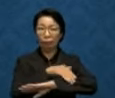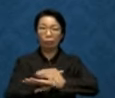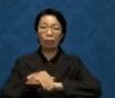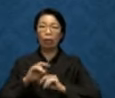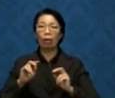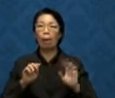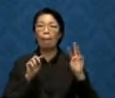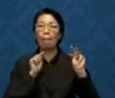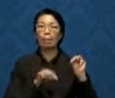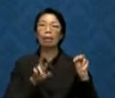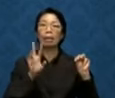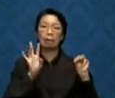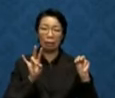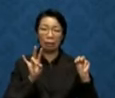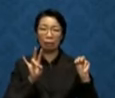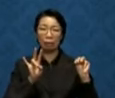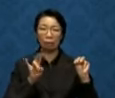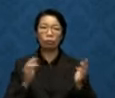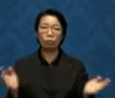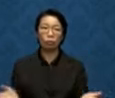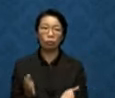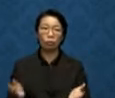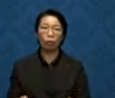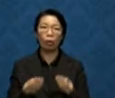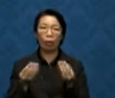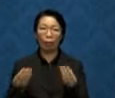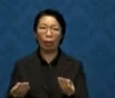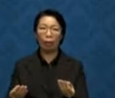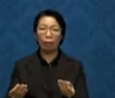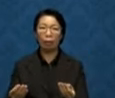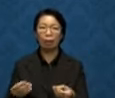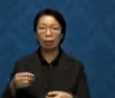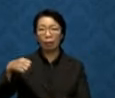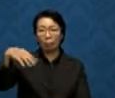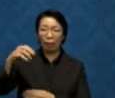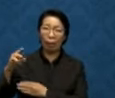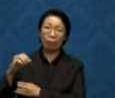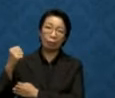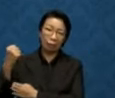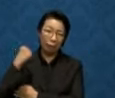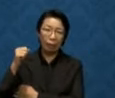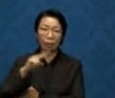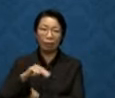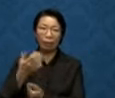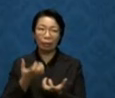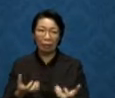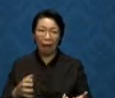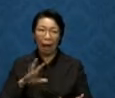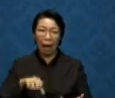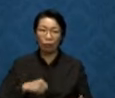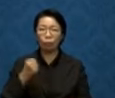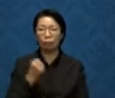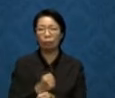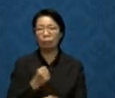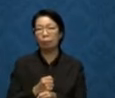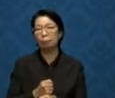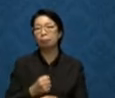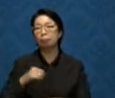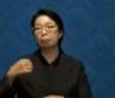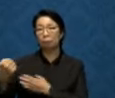ที่ 7นะครับที่บอกว่าส่งเสริมการใช้พลังงานและการใช้ทรัพยากรในการประกอบกิจการพลังงาน